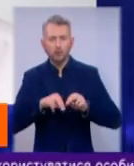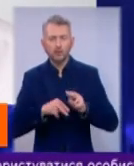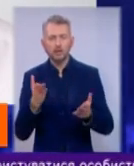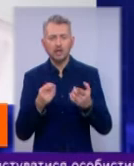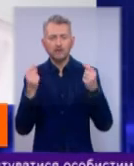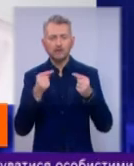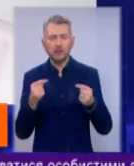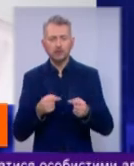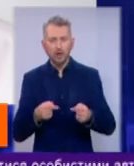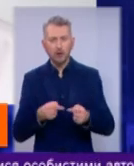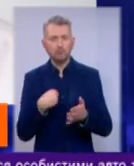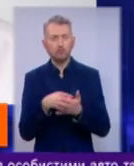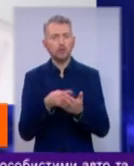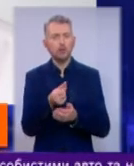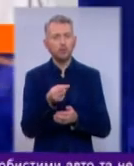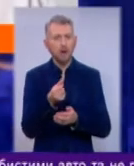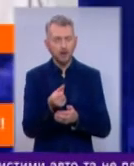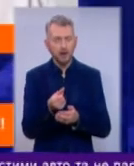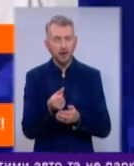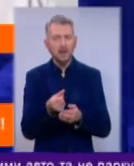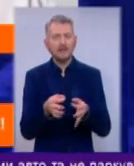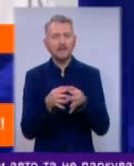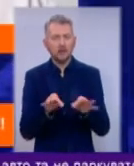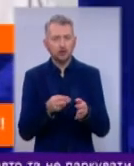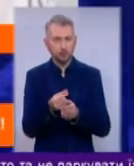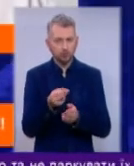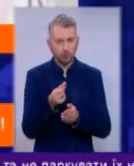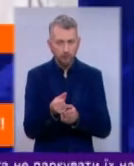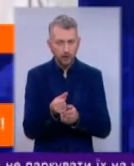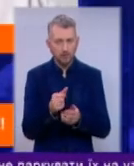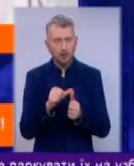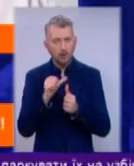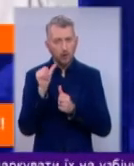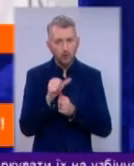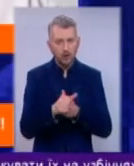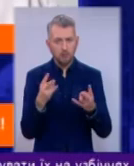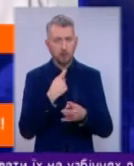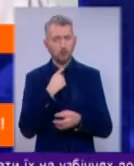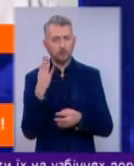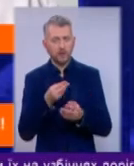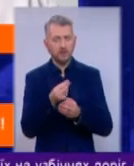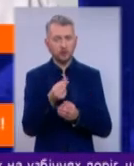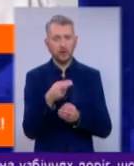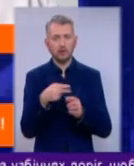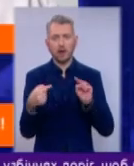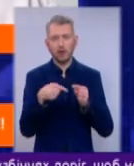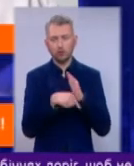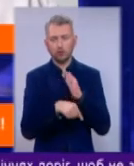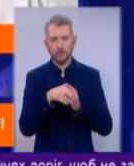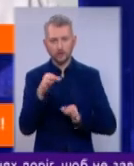визначає бюджетування, тобто незалежність бюджетування, тобто де ми мали окремо фінансуватися антикорупційний суд. Також там